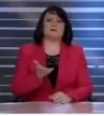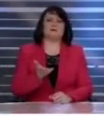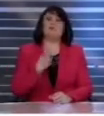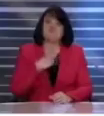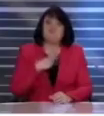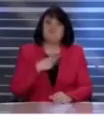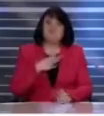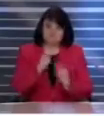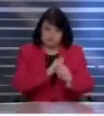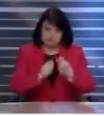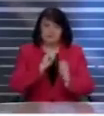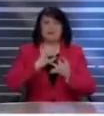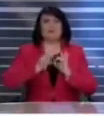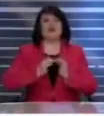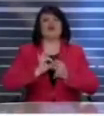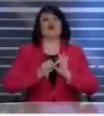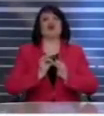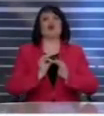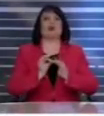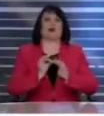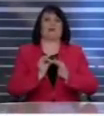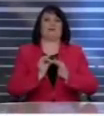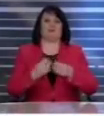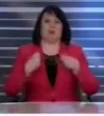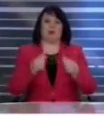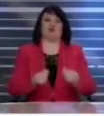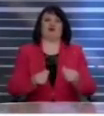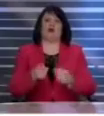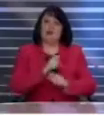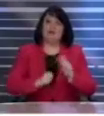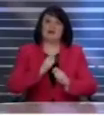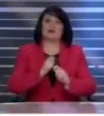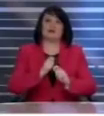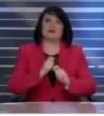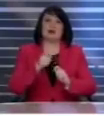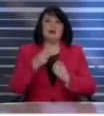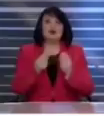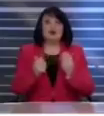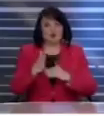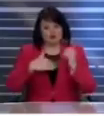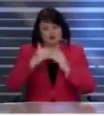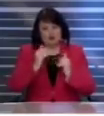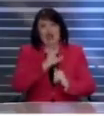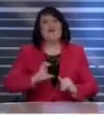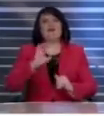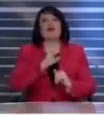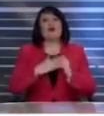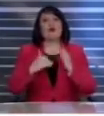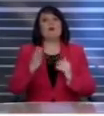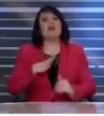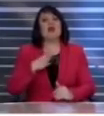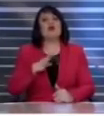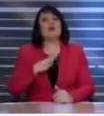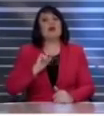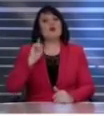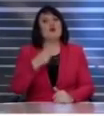θέλησαν να δημιουργήσουν ιστορία και όχι να την υπόκεινται. Έτσι είναι που η Ευρώπη δομήθηκε μέσα από μια θέληση